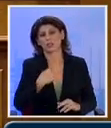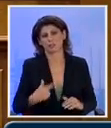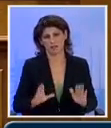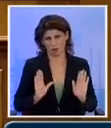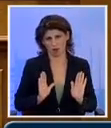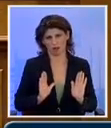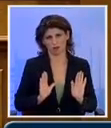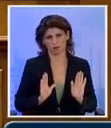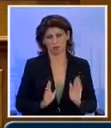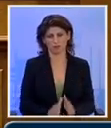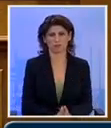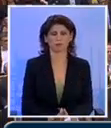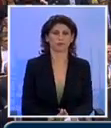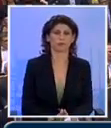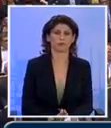συμπεριφορά.